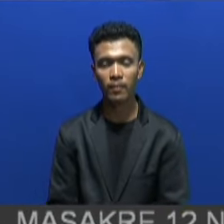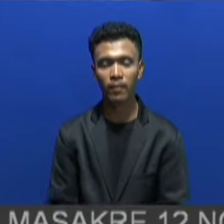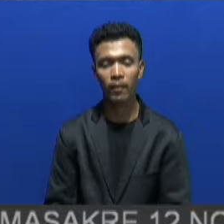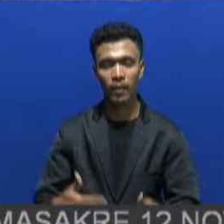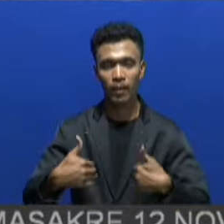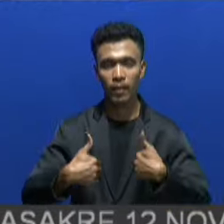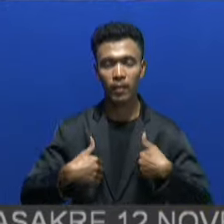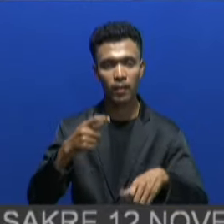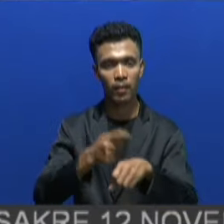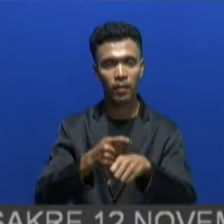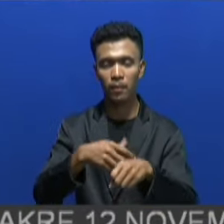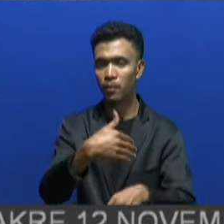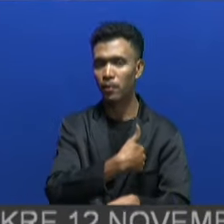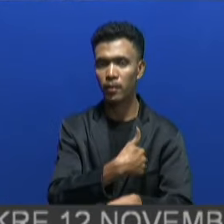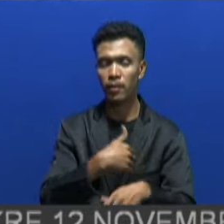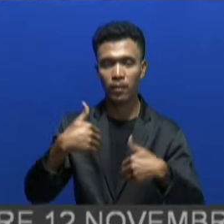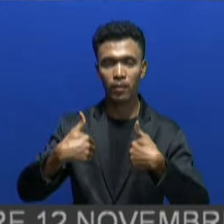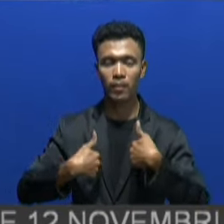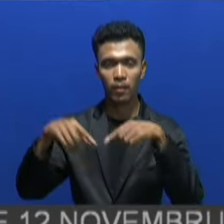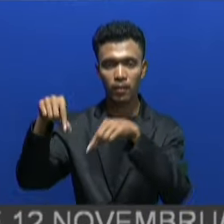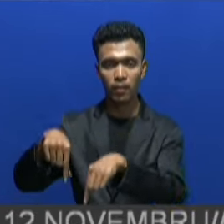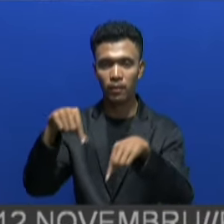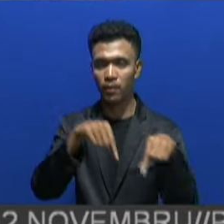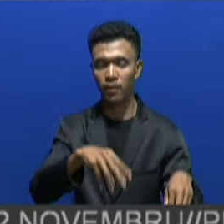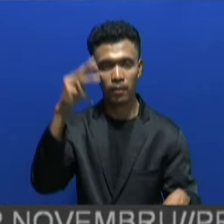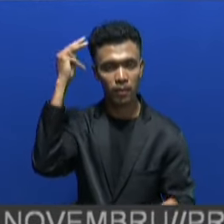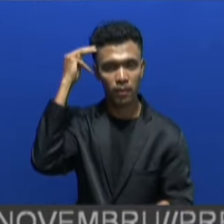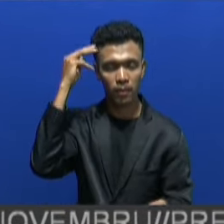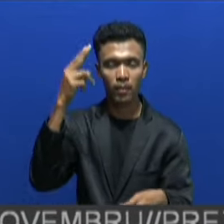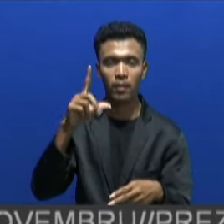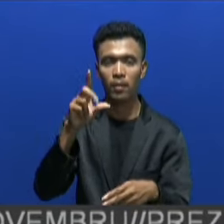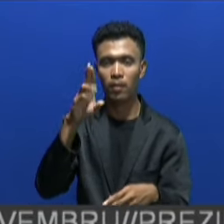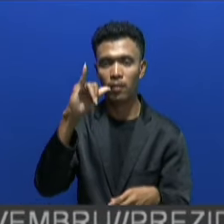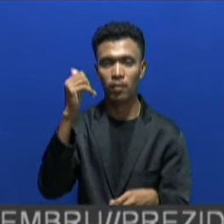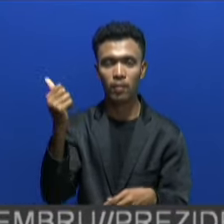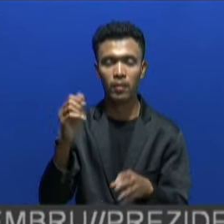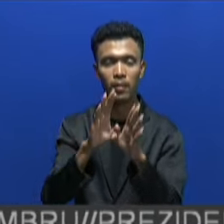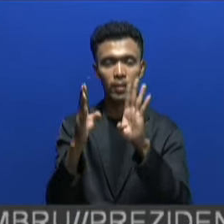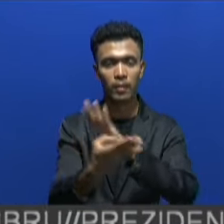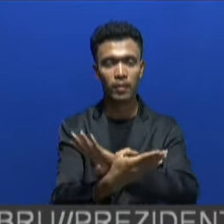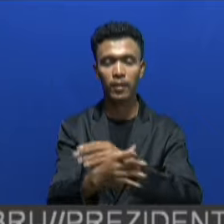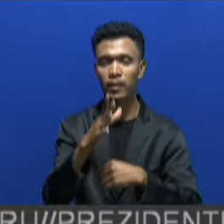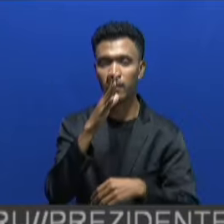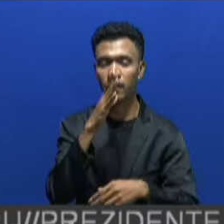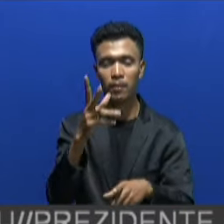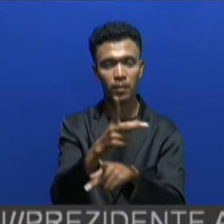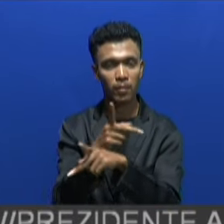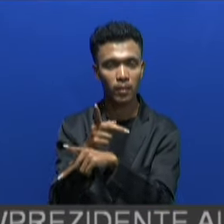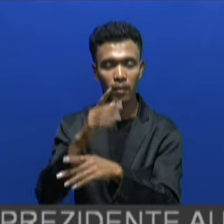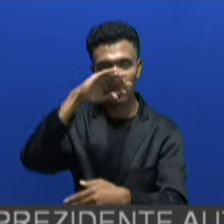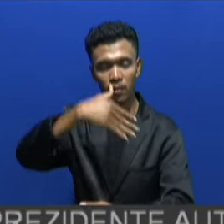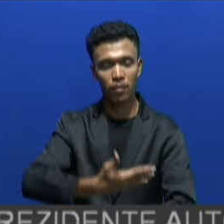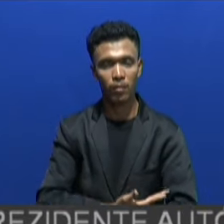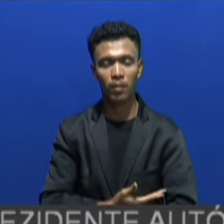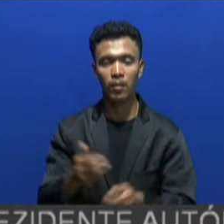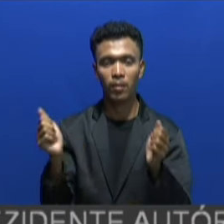Iha tempo nia sida ukhetan kondisam deficiência mental. Lucia Neno sai inang nebe protese ba oansira. Oin nia lain